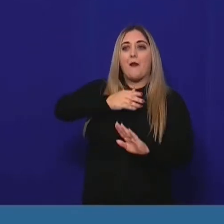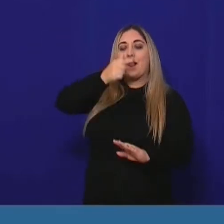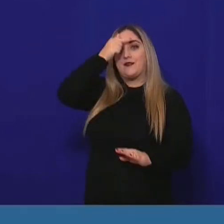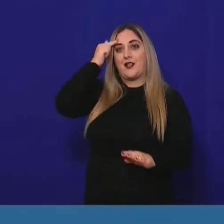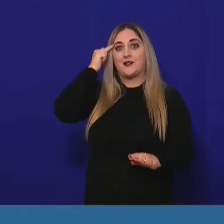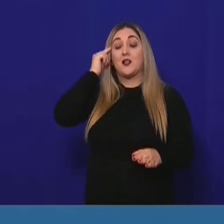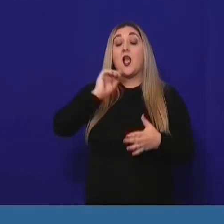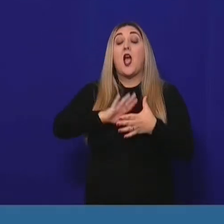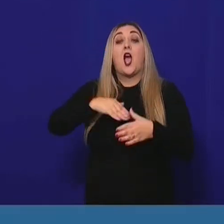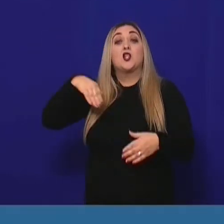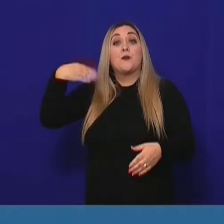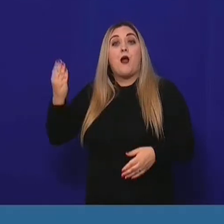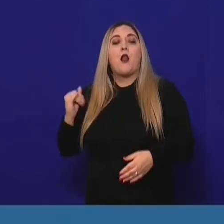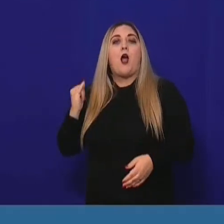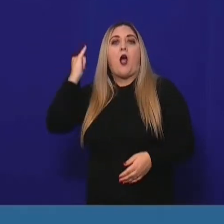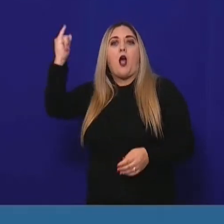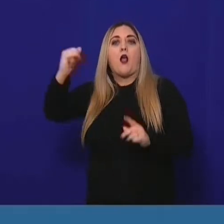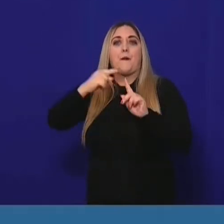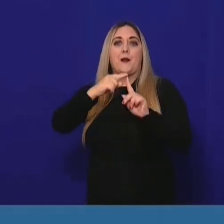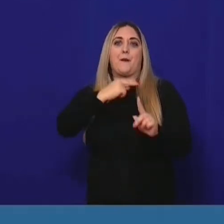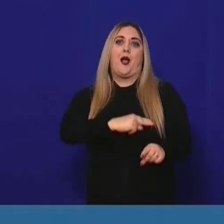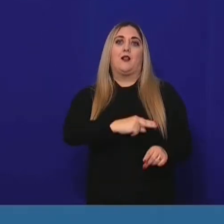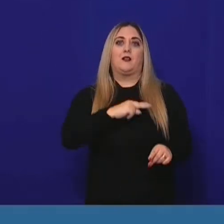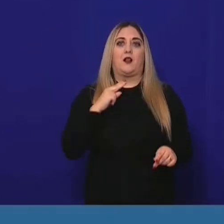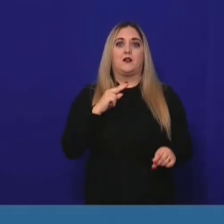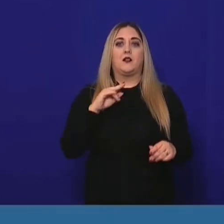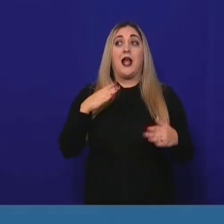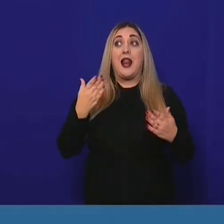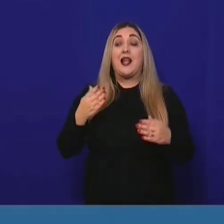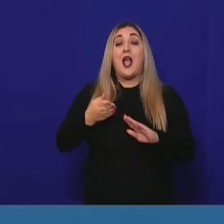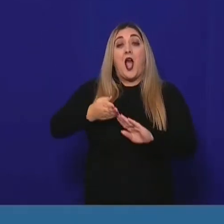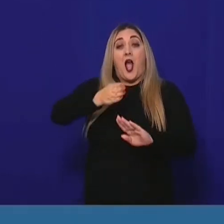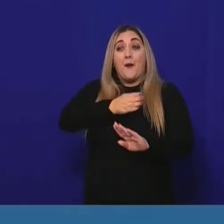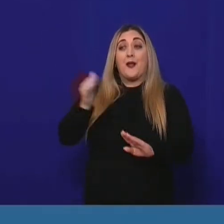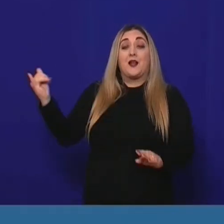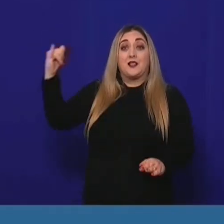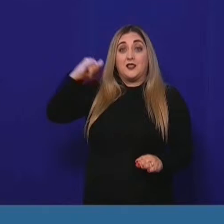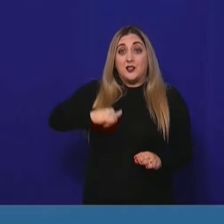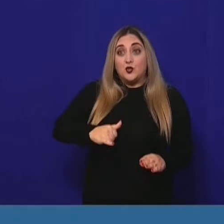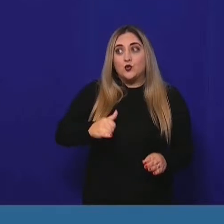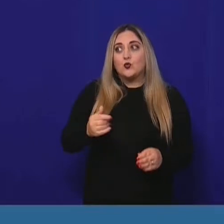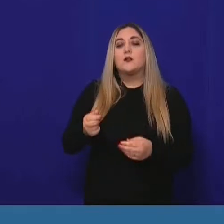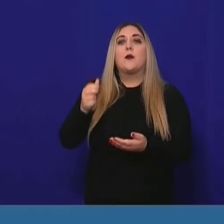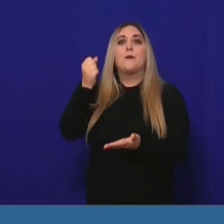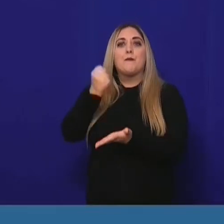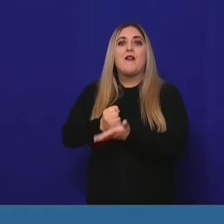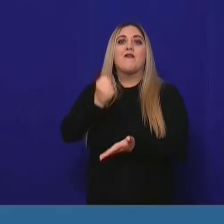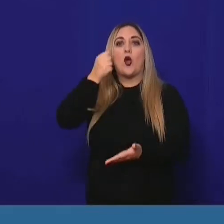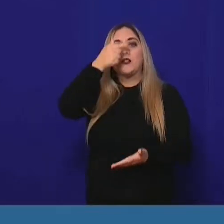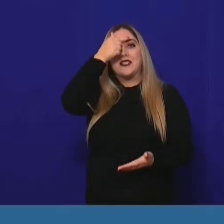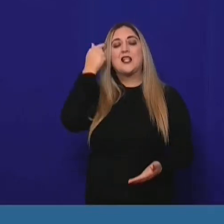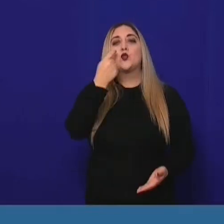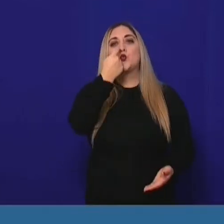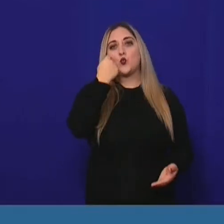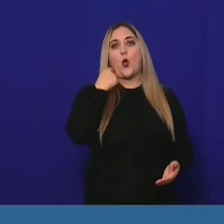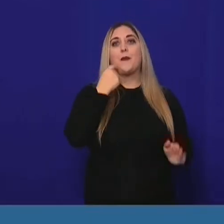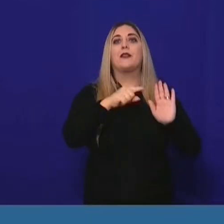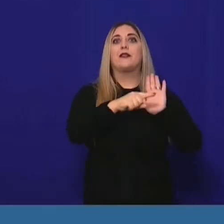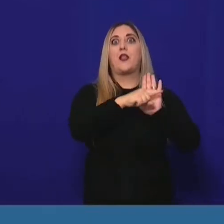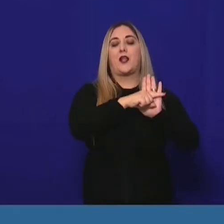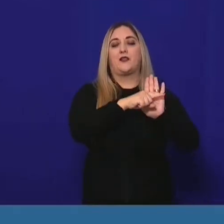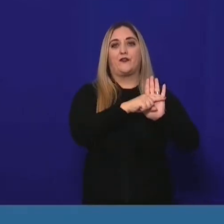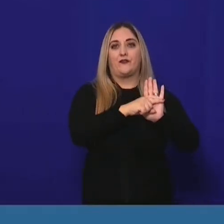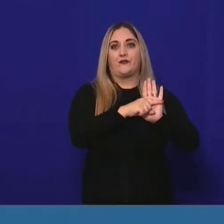ħafna iktar għolin minn dik ta' Malta u allura dawn ikunu qegħdin jesponi iktar riskju għal Malta u allura dak in-nies li ġejjin